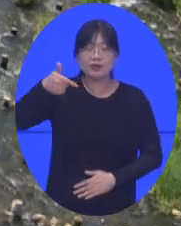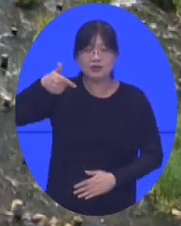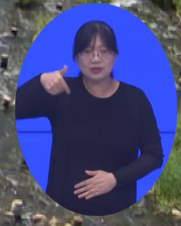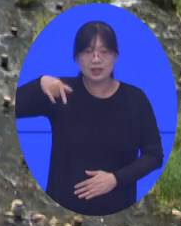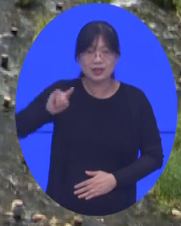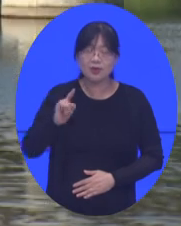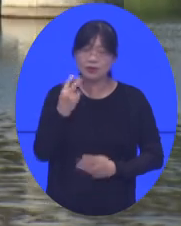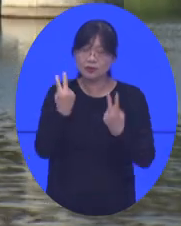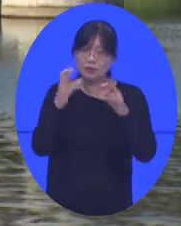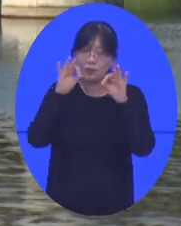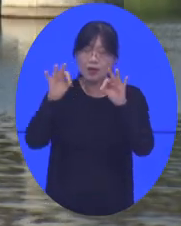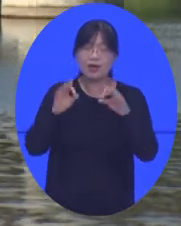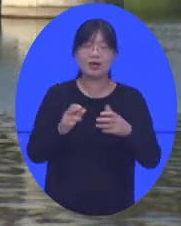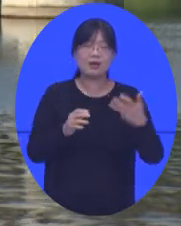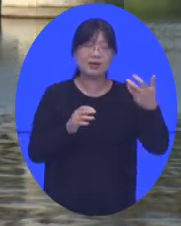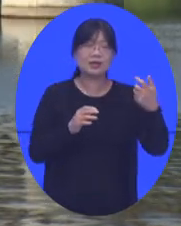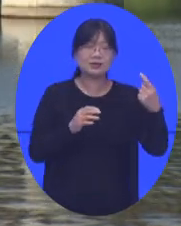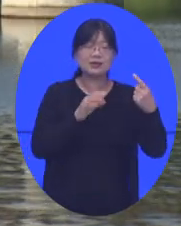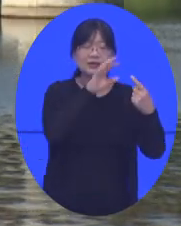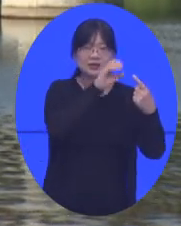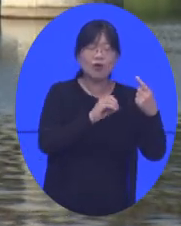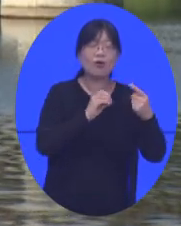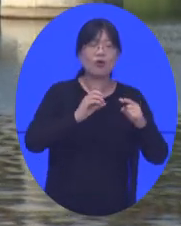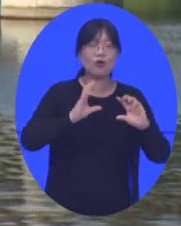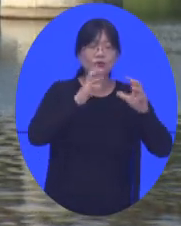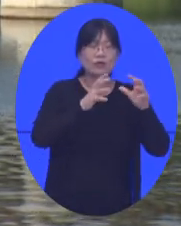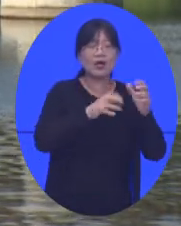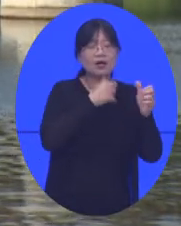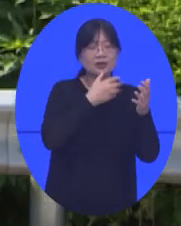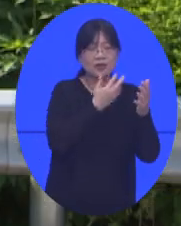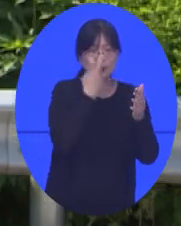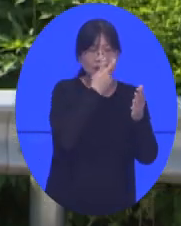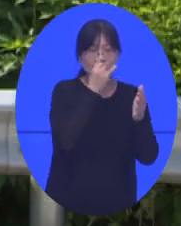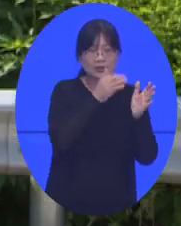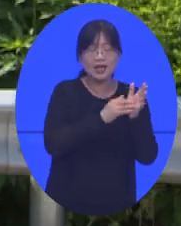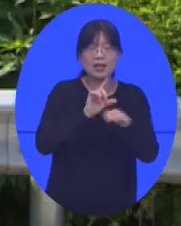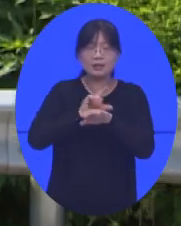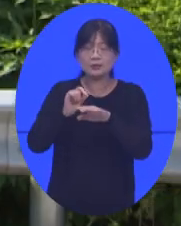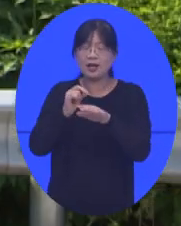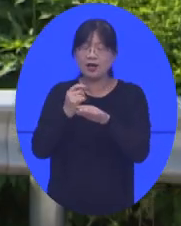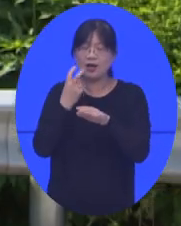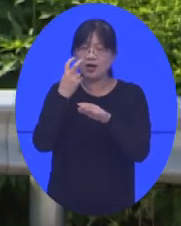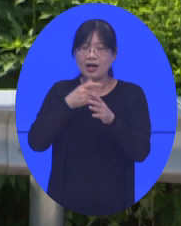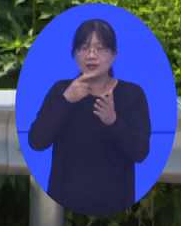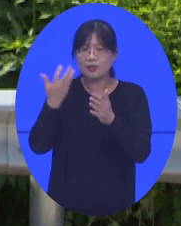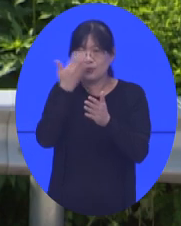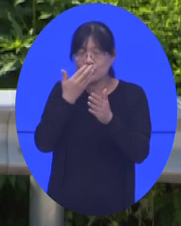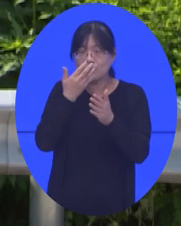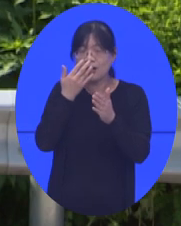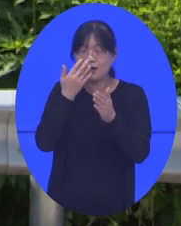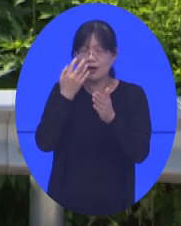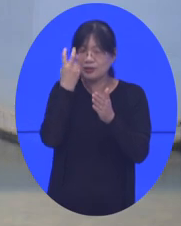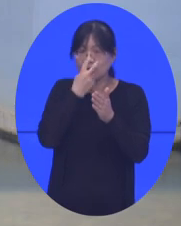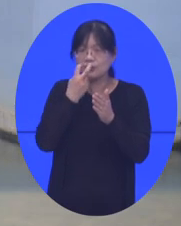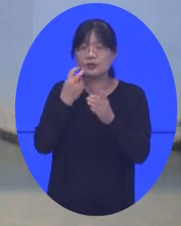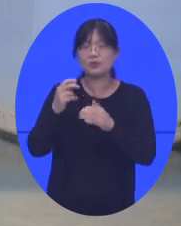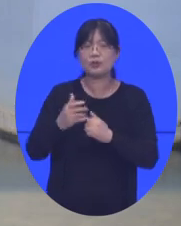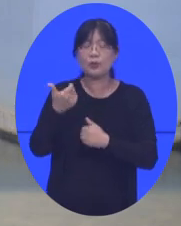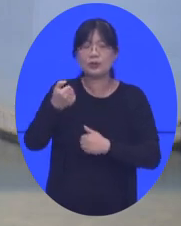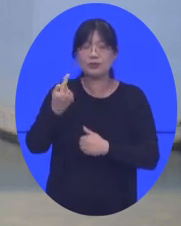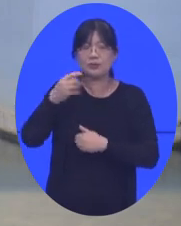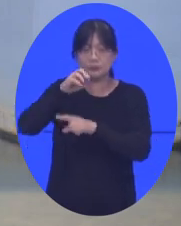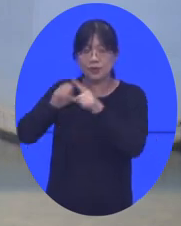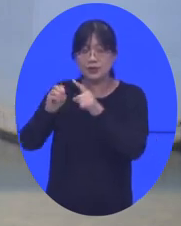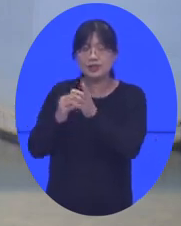국가하천 정비율은 81.3%인 데 비해 지방하천 정비율은 53.1%로 상대적으로 저조해 최근